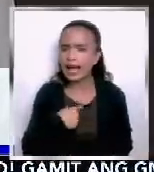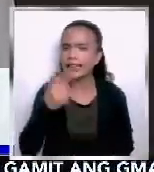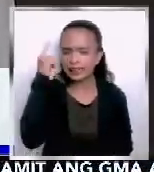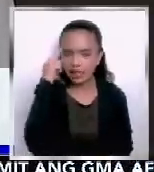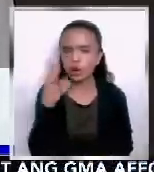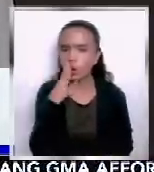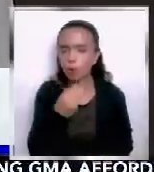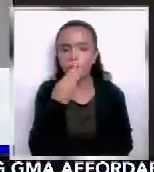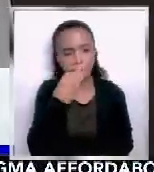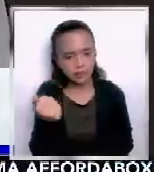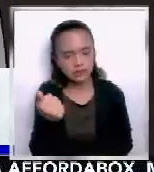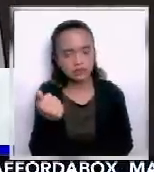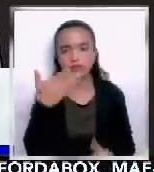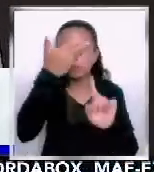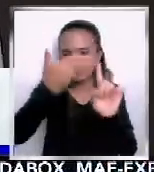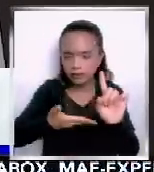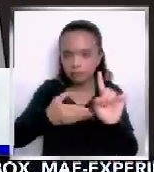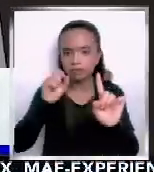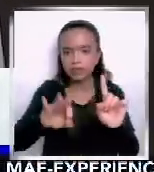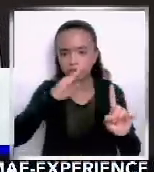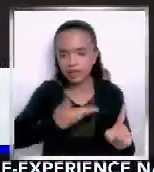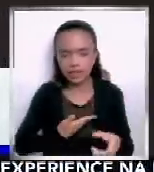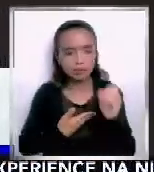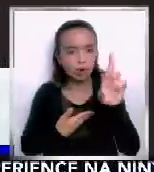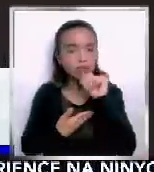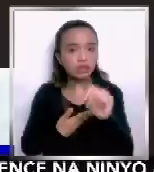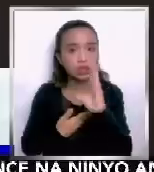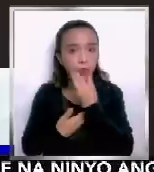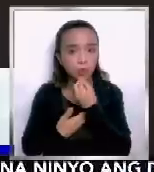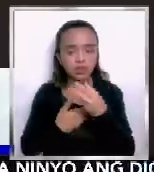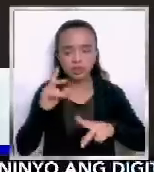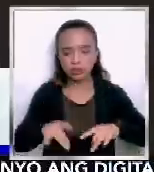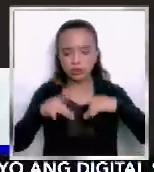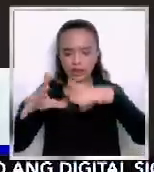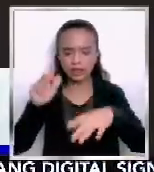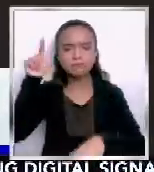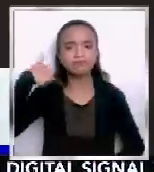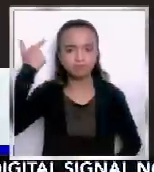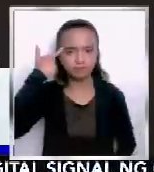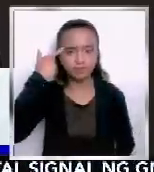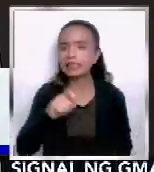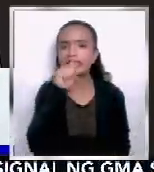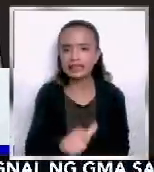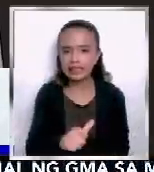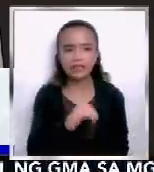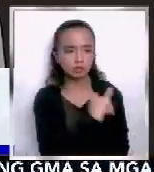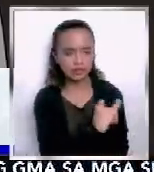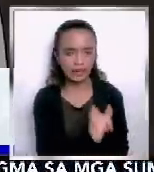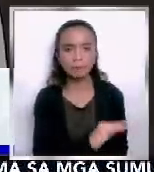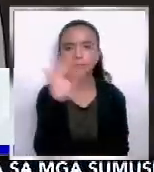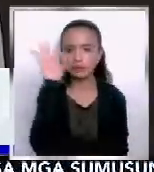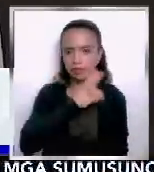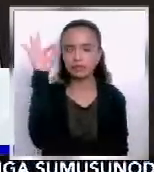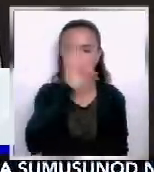or person to say whether he is welcome or not are the Australian government, not fellow Filipino na nandoon lang